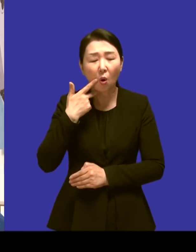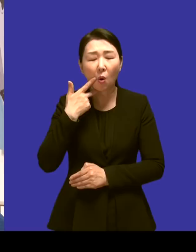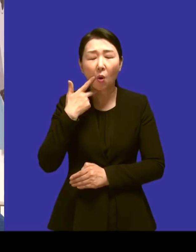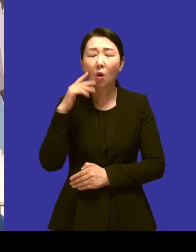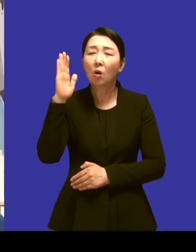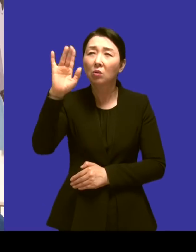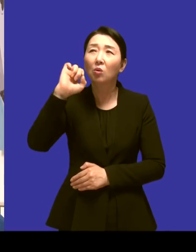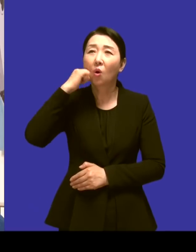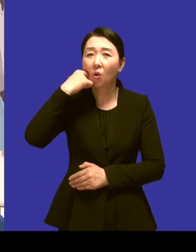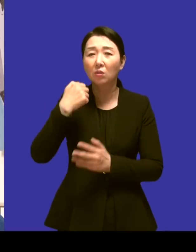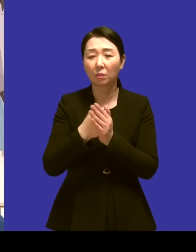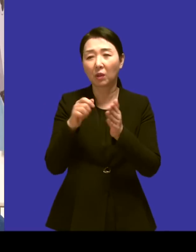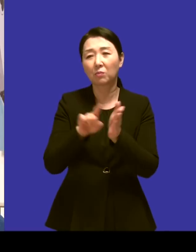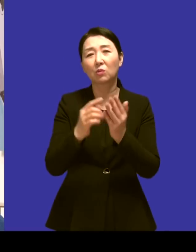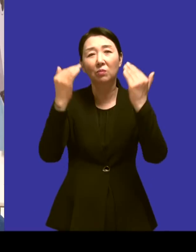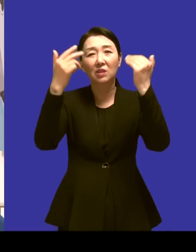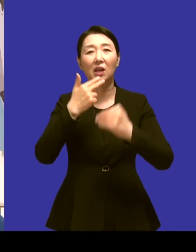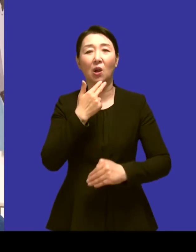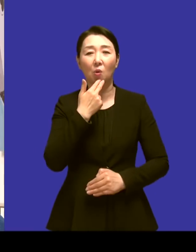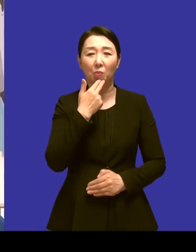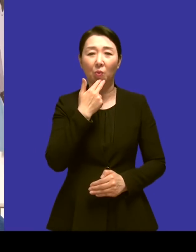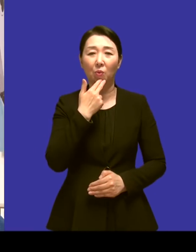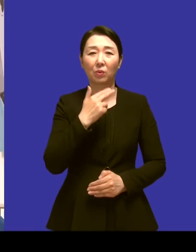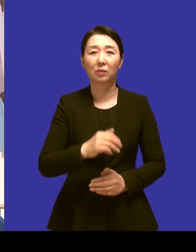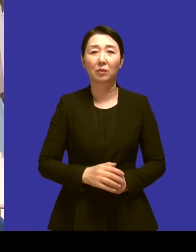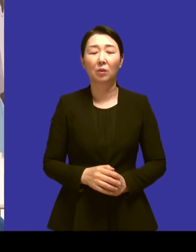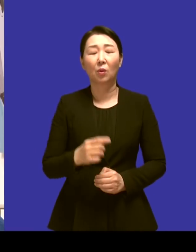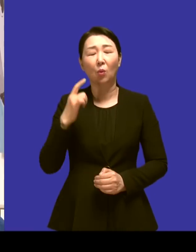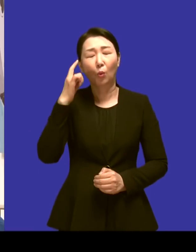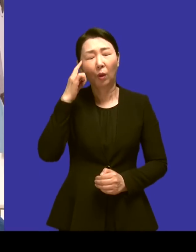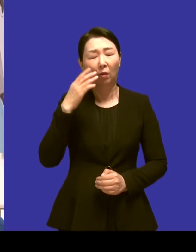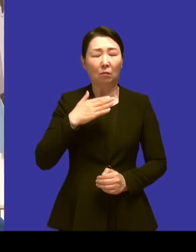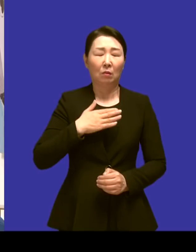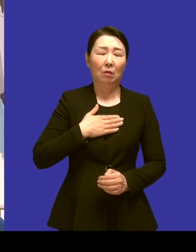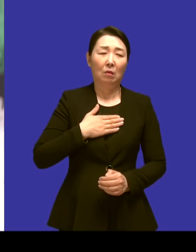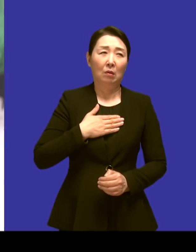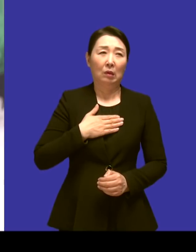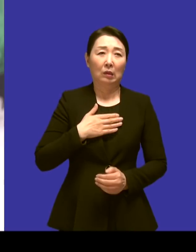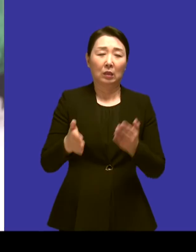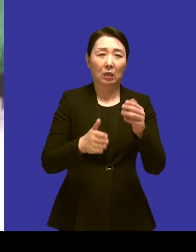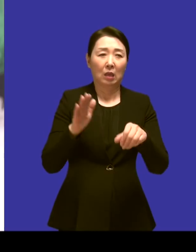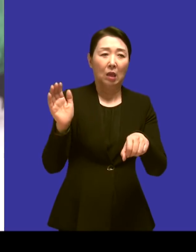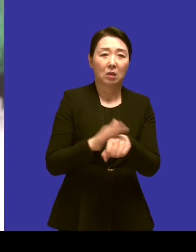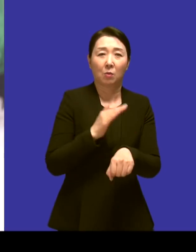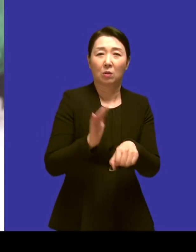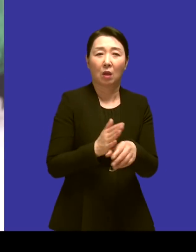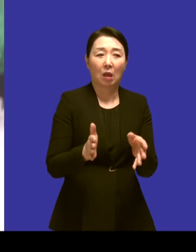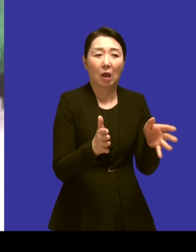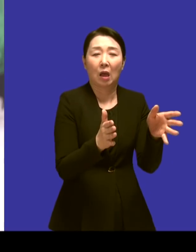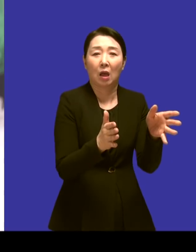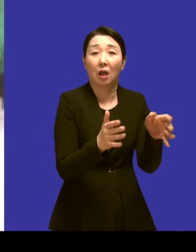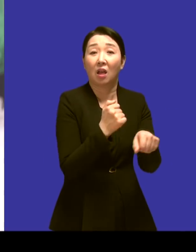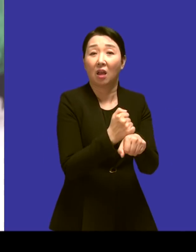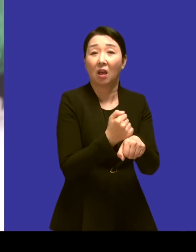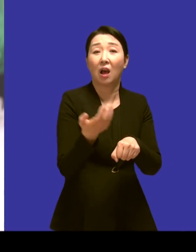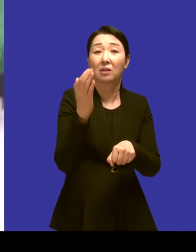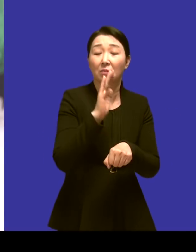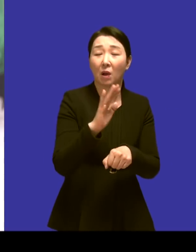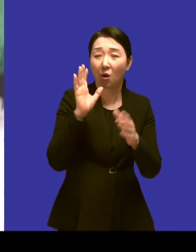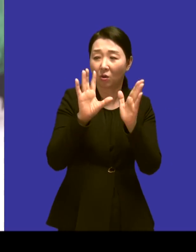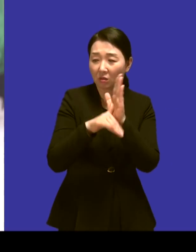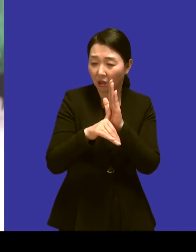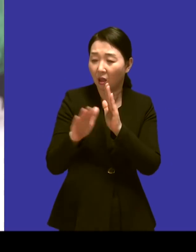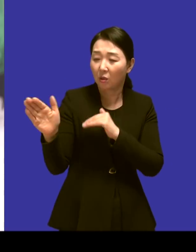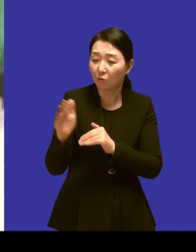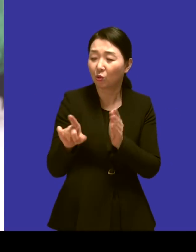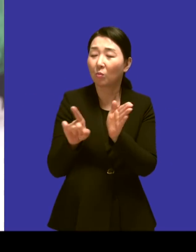이게 전혀 신앙이 자라지 않고 계속해서 이제 어긋나려고 하는 거예요. 그래도 어릴 때부터 배워온 신앙이 있고